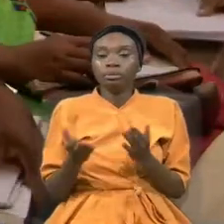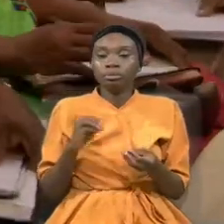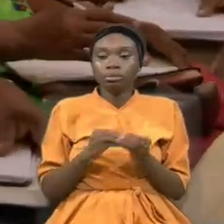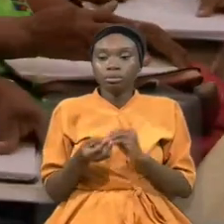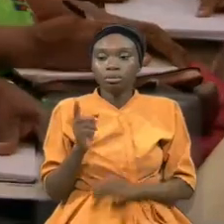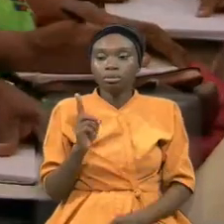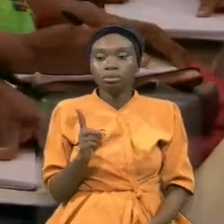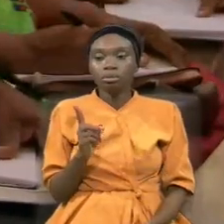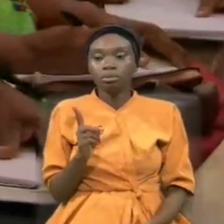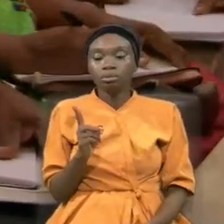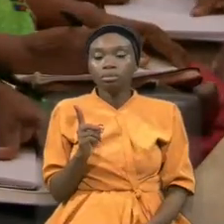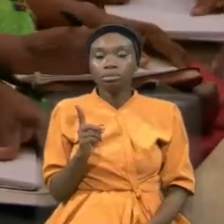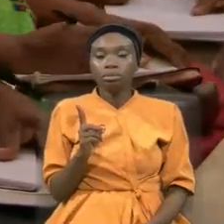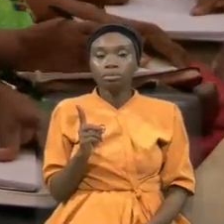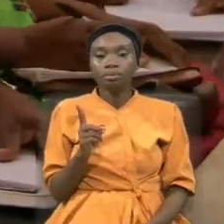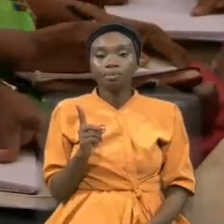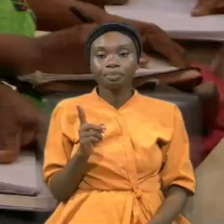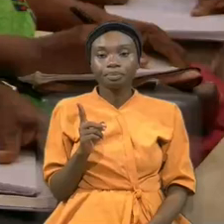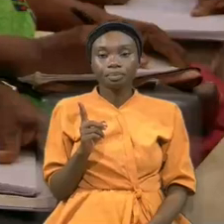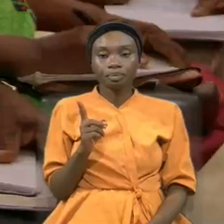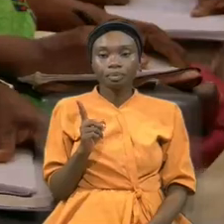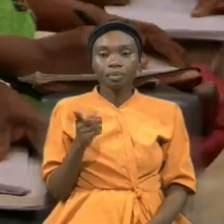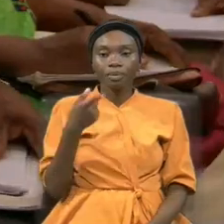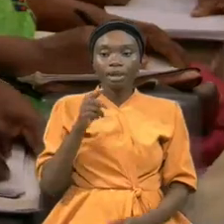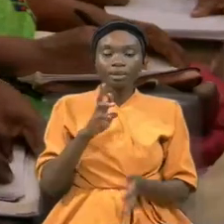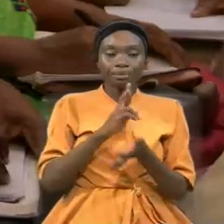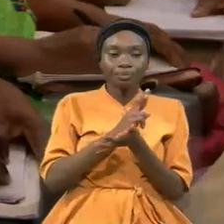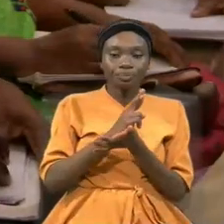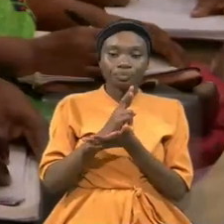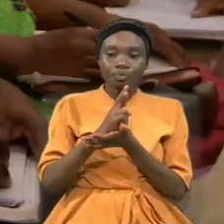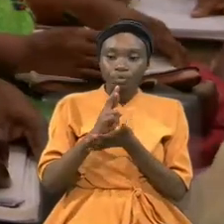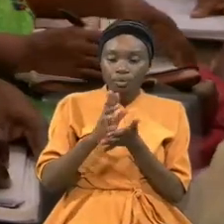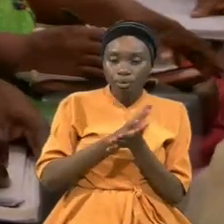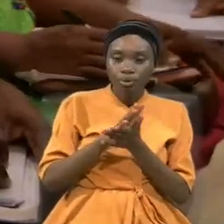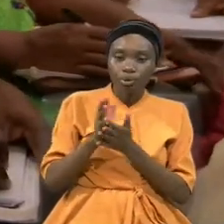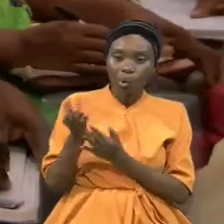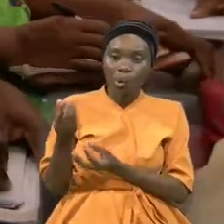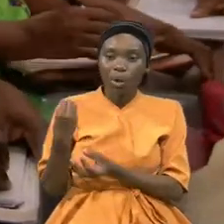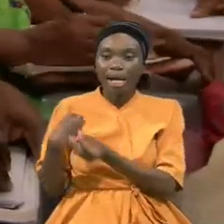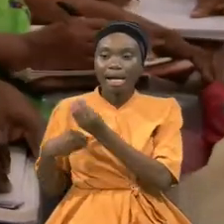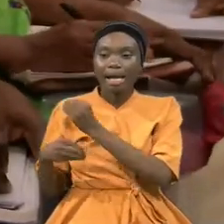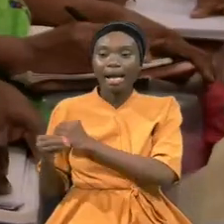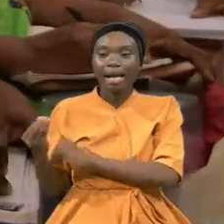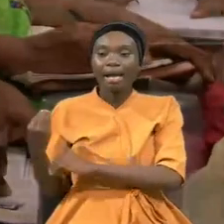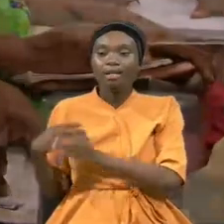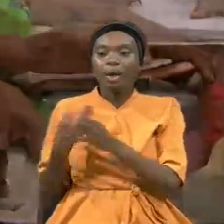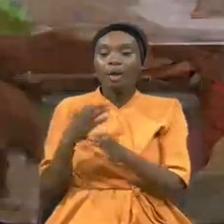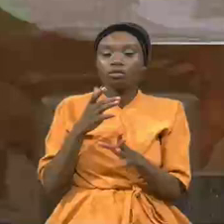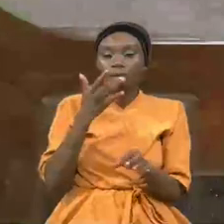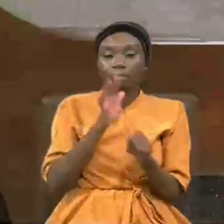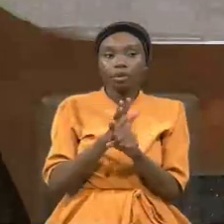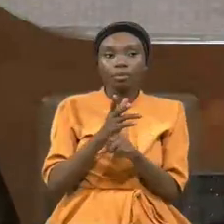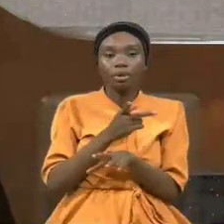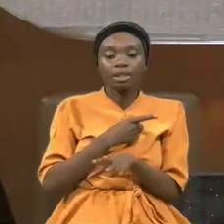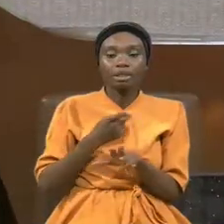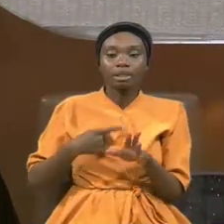nous sommes appelés? Nous allons voir trois sessions ici. Un, nous allons voir les héritiers justes du royaume